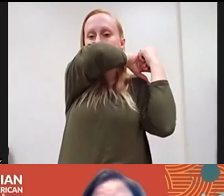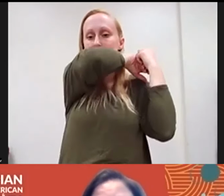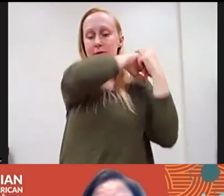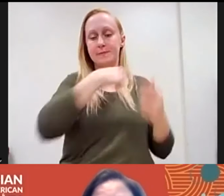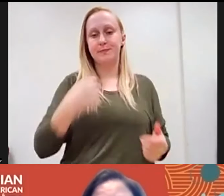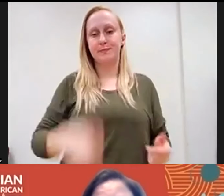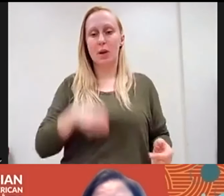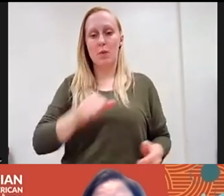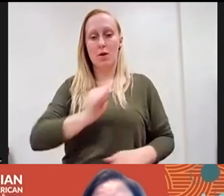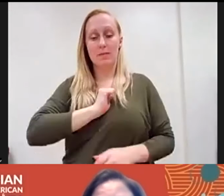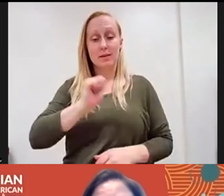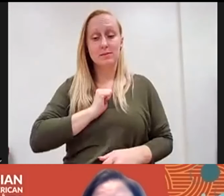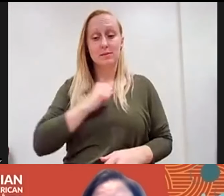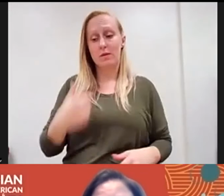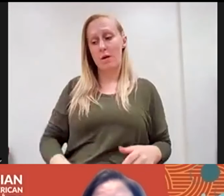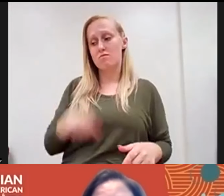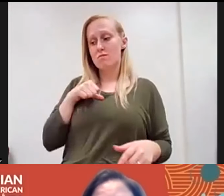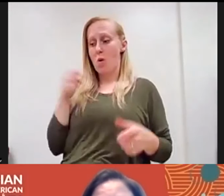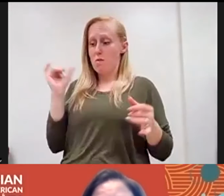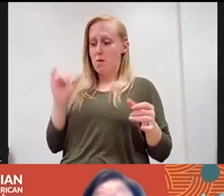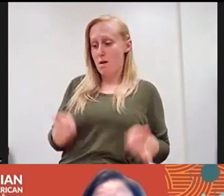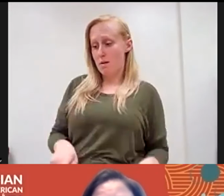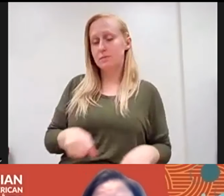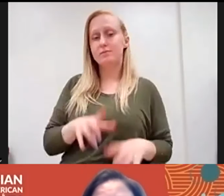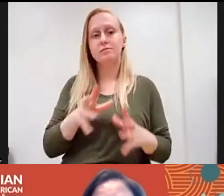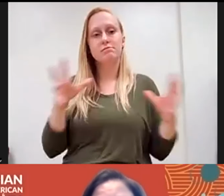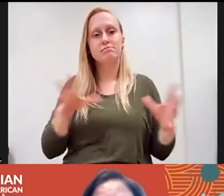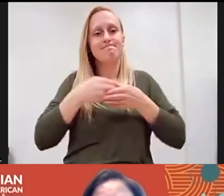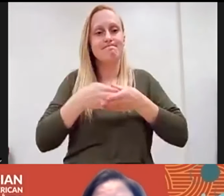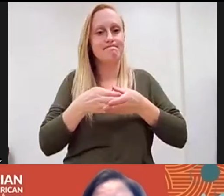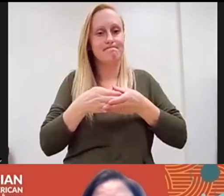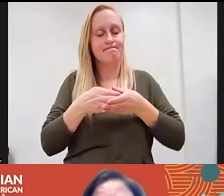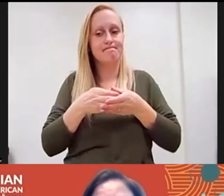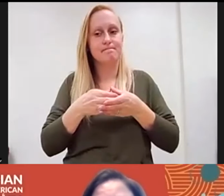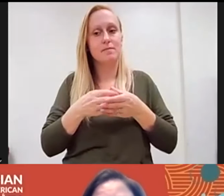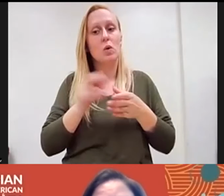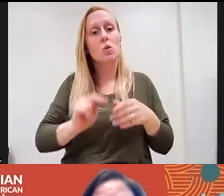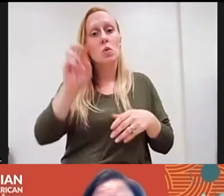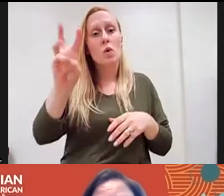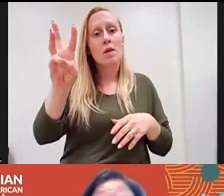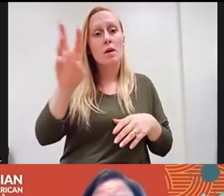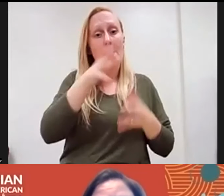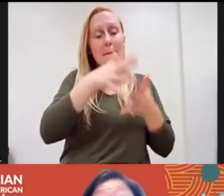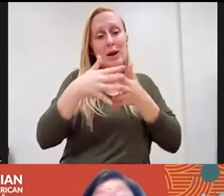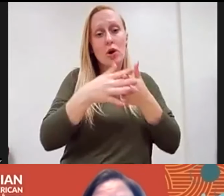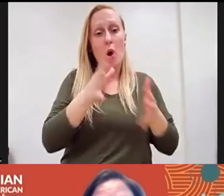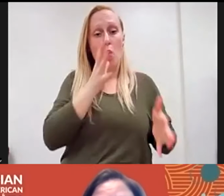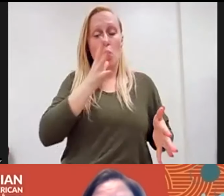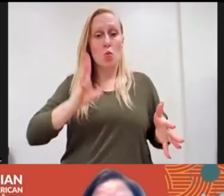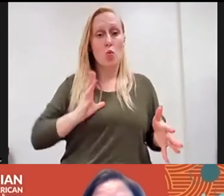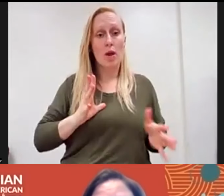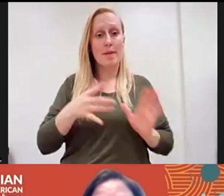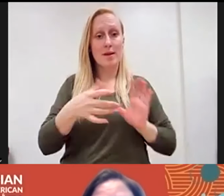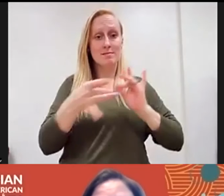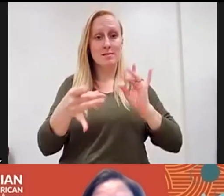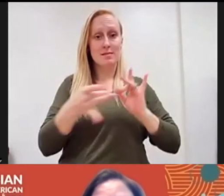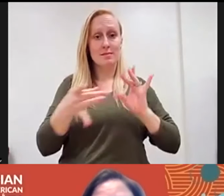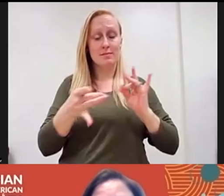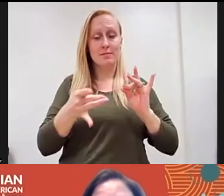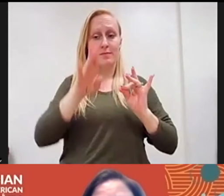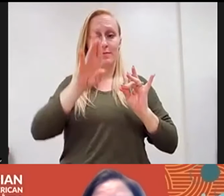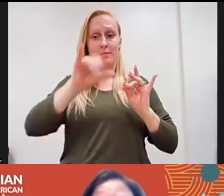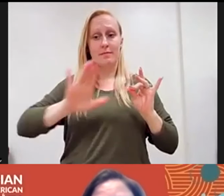والشعر يقولون أشعر بالفخر بنفسي. In North America, women seem to find themselves somewhat more by their, you